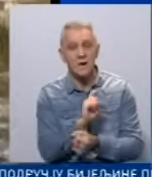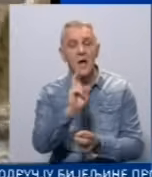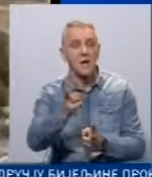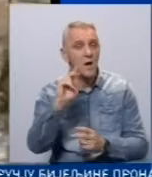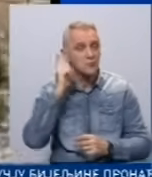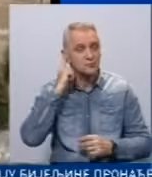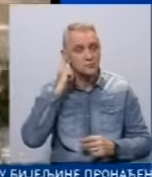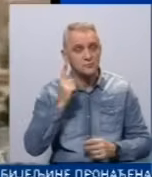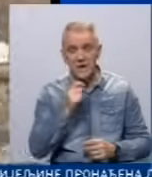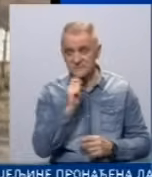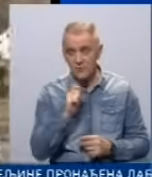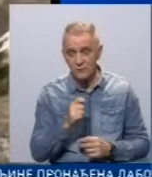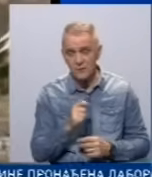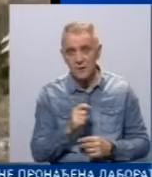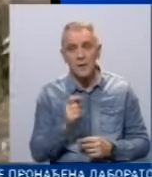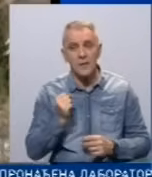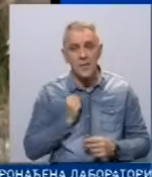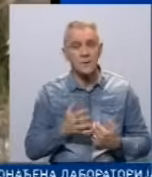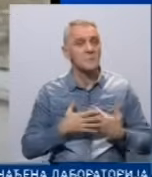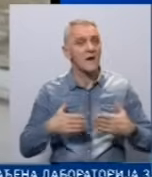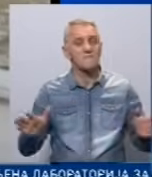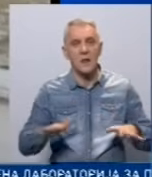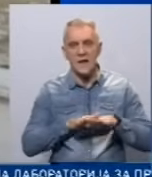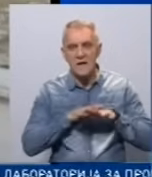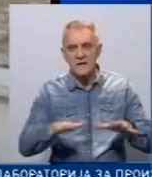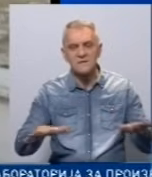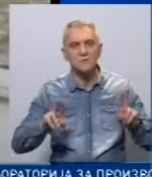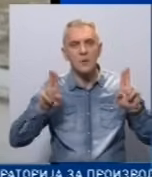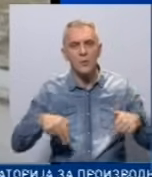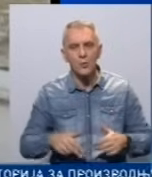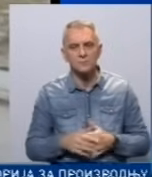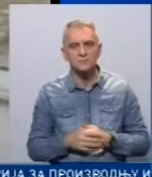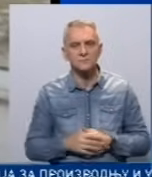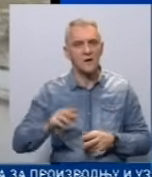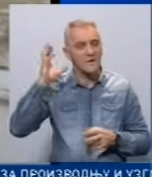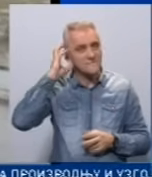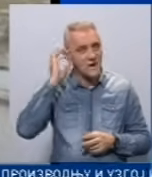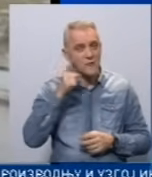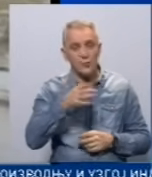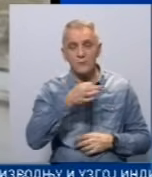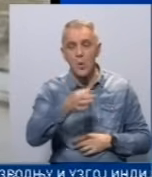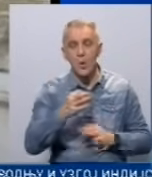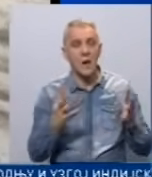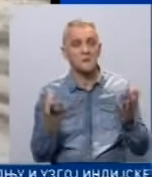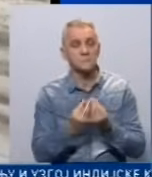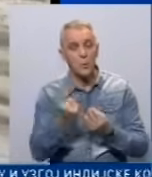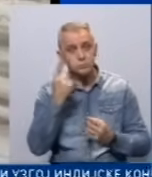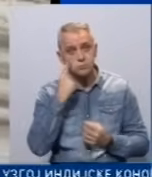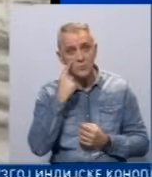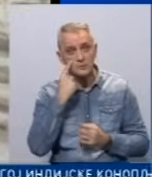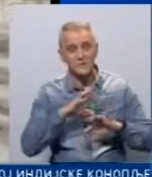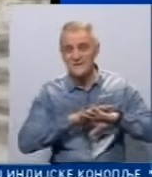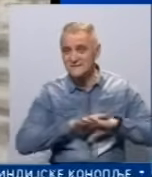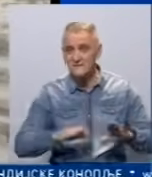čuti od sagovornika, posjeduje veliki razvojni potencijal. Vlada ovu lokalnu zajednicu pokušava na